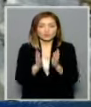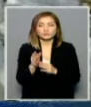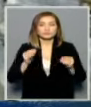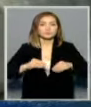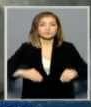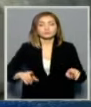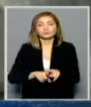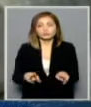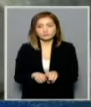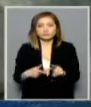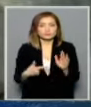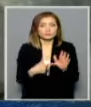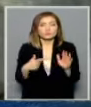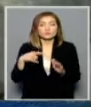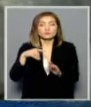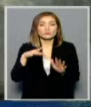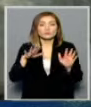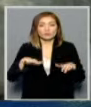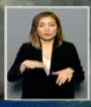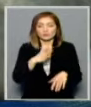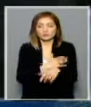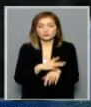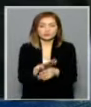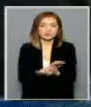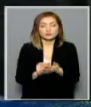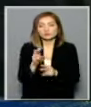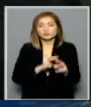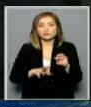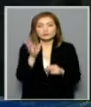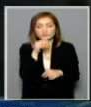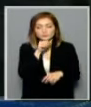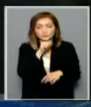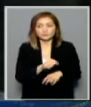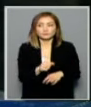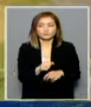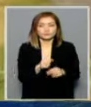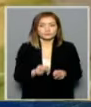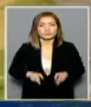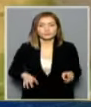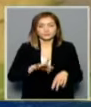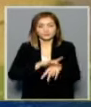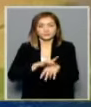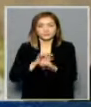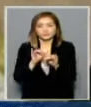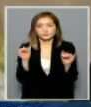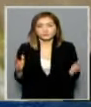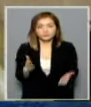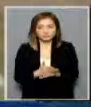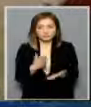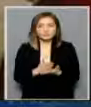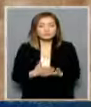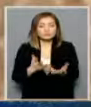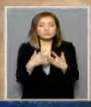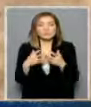егіп өсірудің 7 алқабы анықталып жойылған. Ал қызметтік іздестіру иттері арқылы ашылған қылмыстардың көрсеткіші де аз емес.